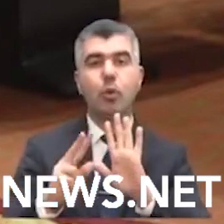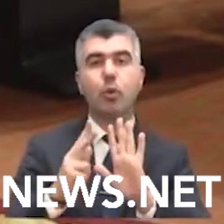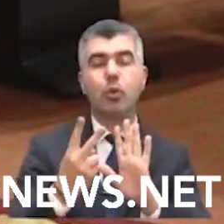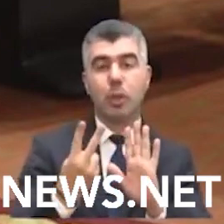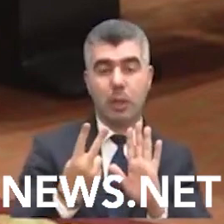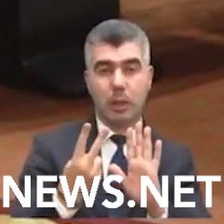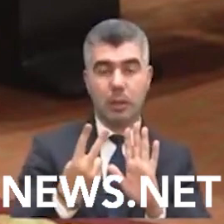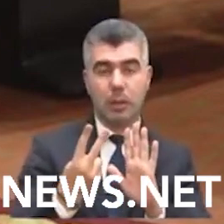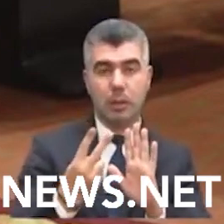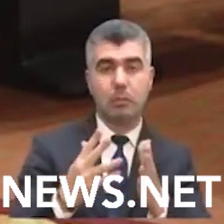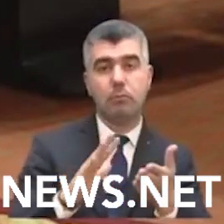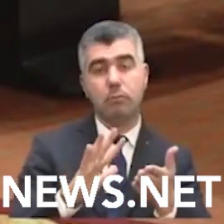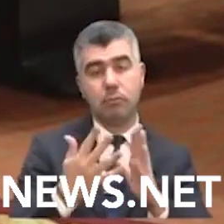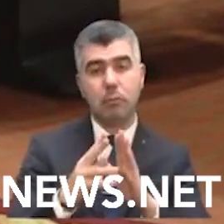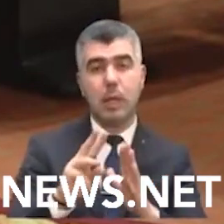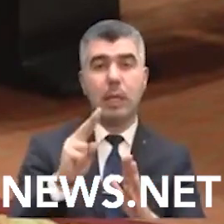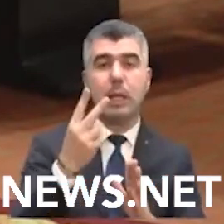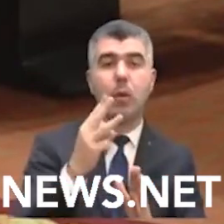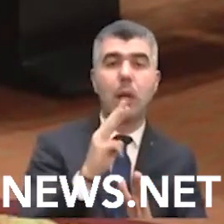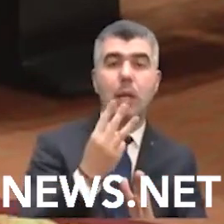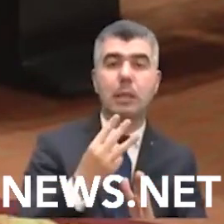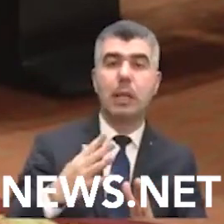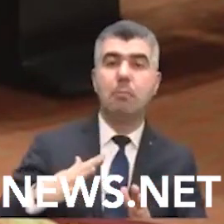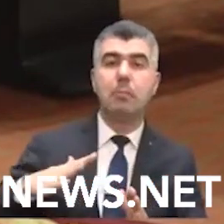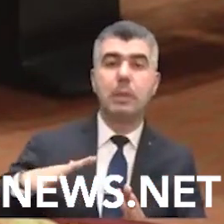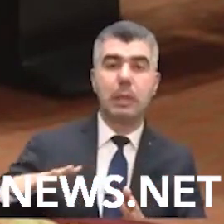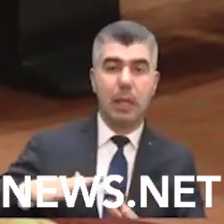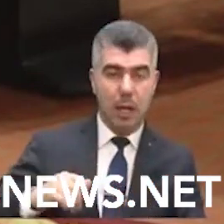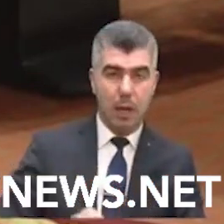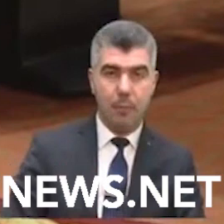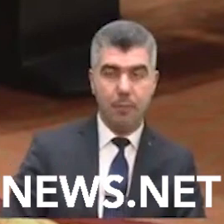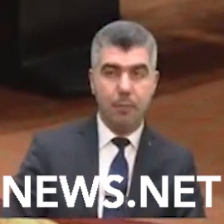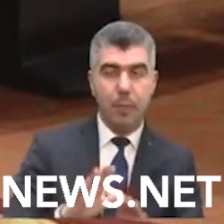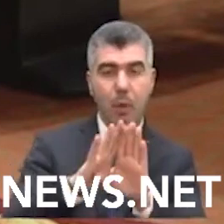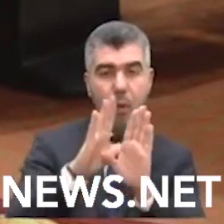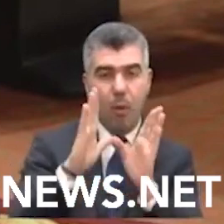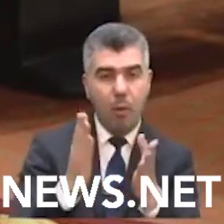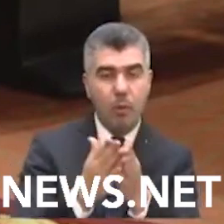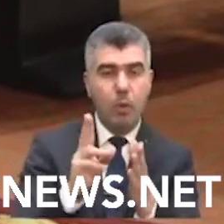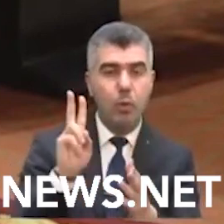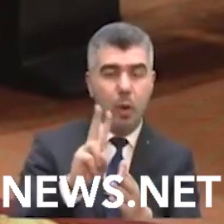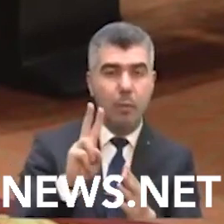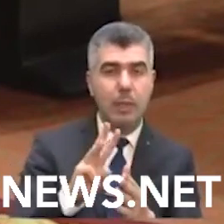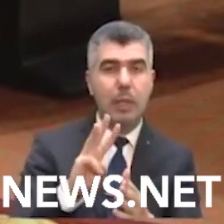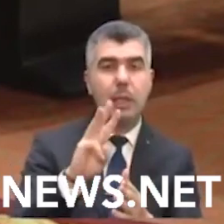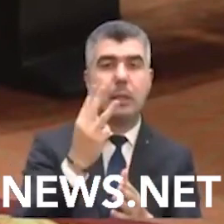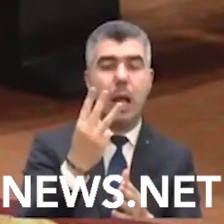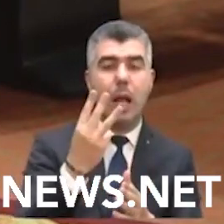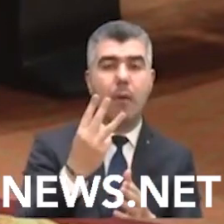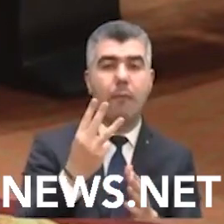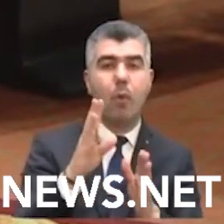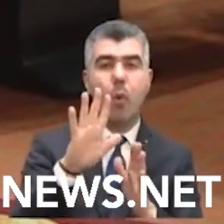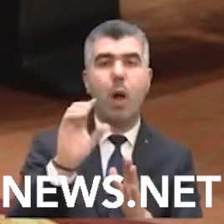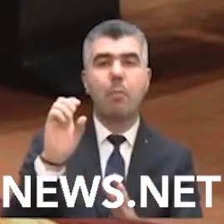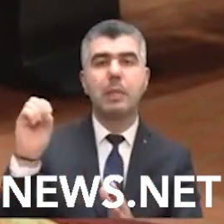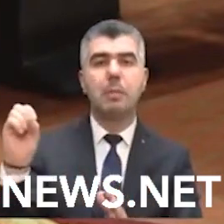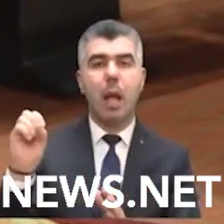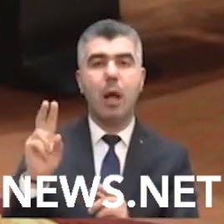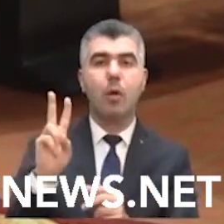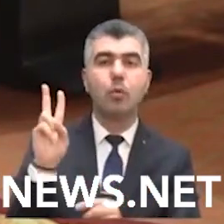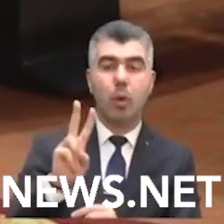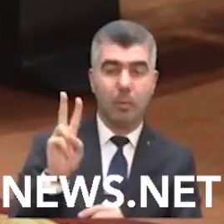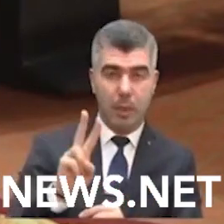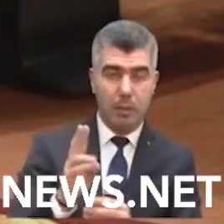أكثر من 32 مدينة بأسطول إجمالي يبلغ 3500 حافلة وكلفة